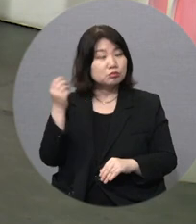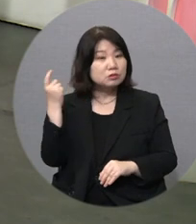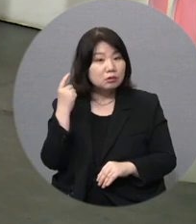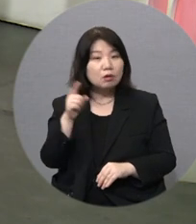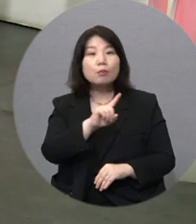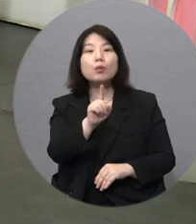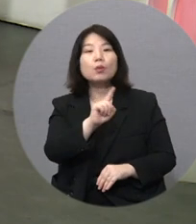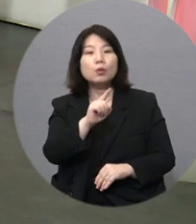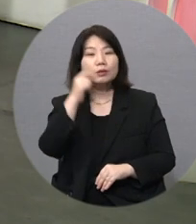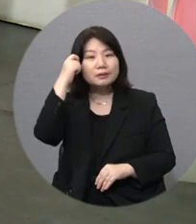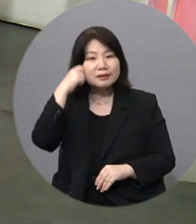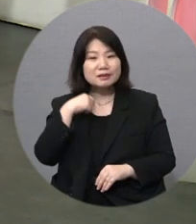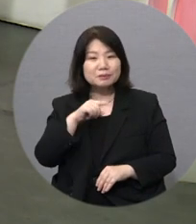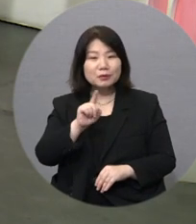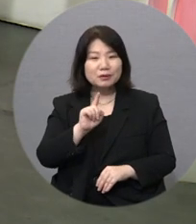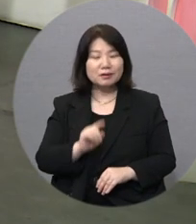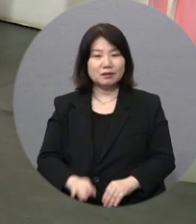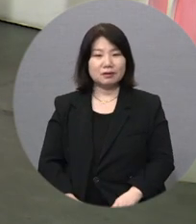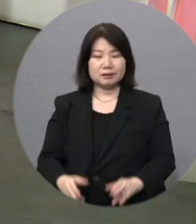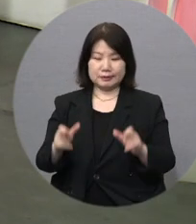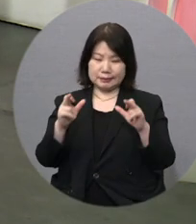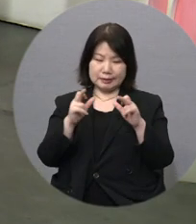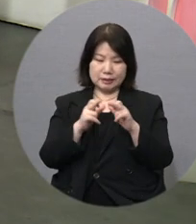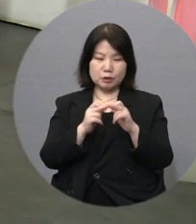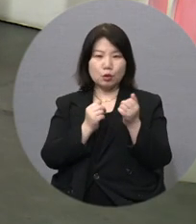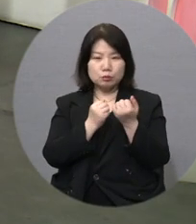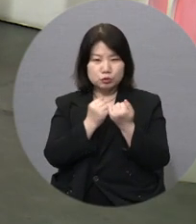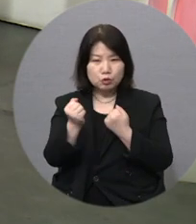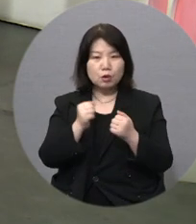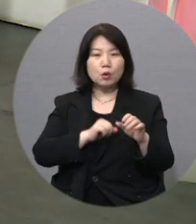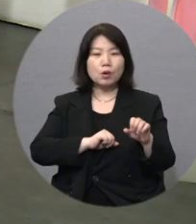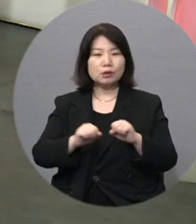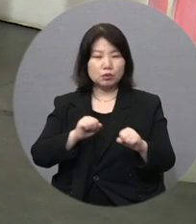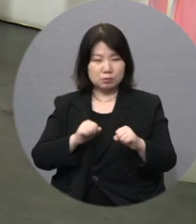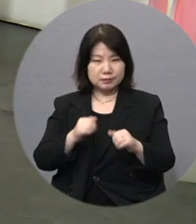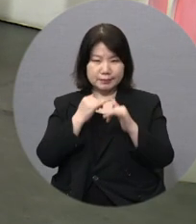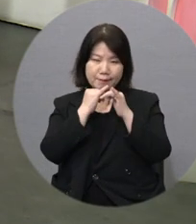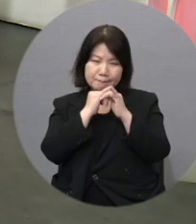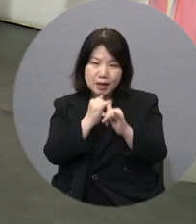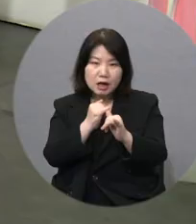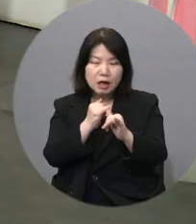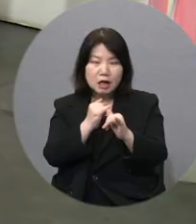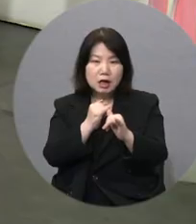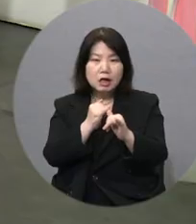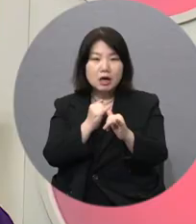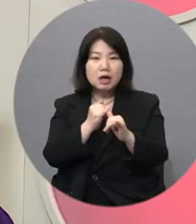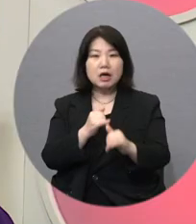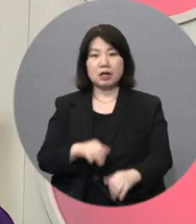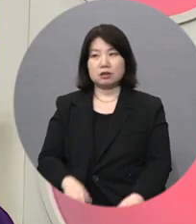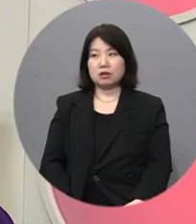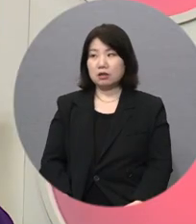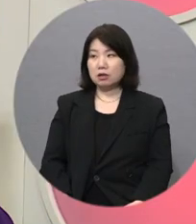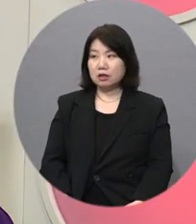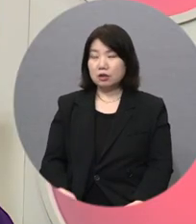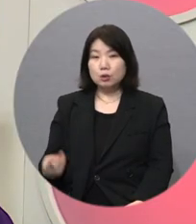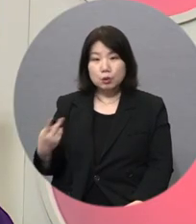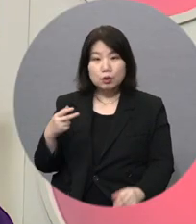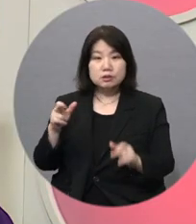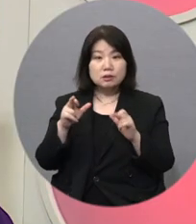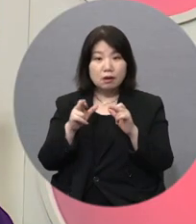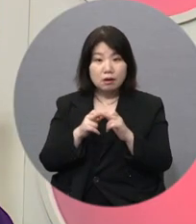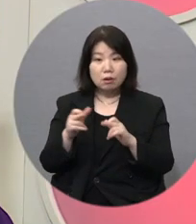어떠세요 김경 씨가 이렇게 장애를고 있으면서도 이렇게 또 활동을 하시면서 산까지 받으셨 우리는 사실 그렇잖아